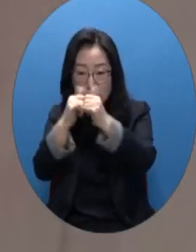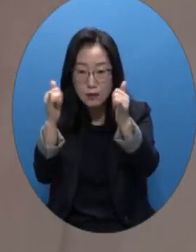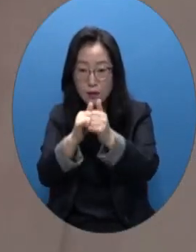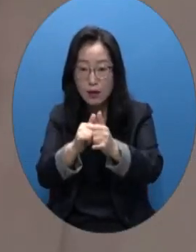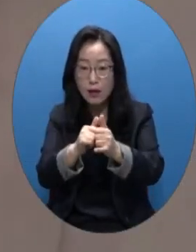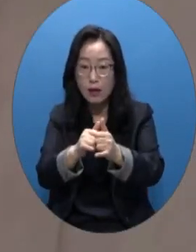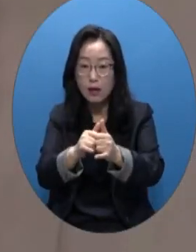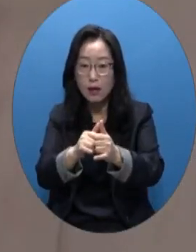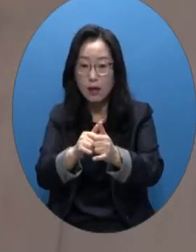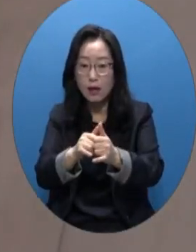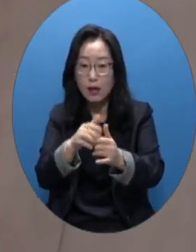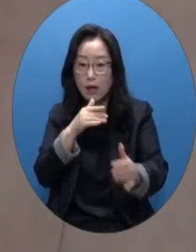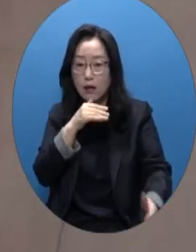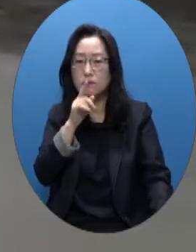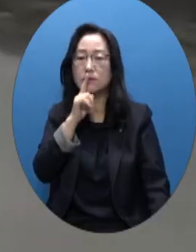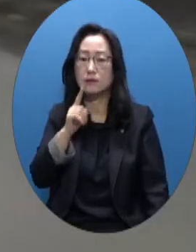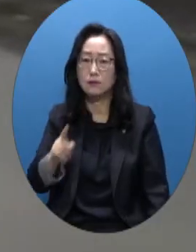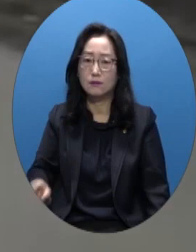나왔습니다